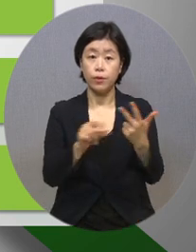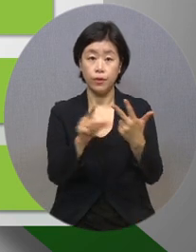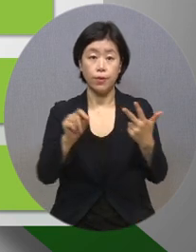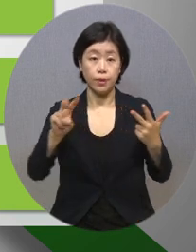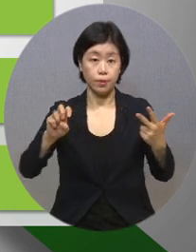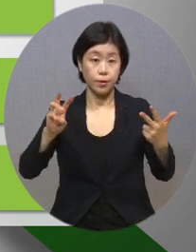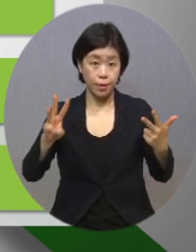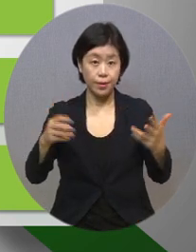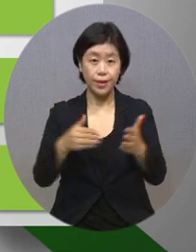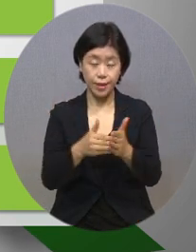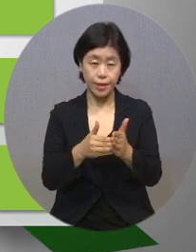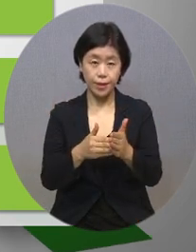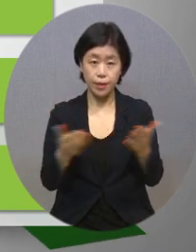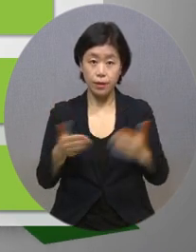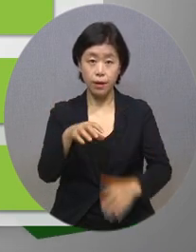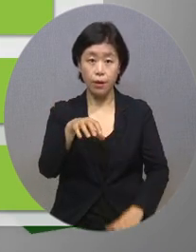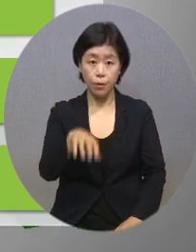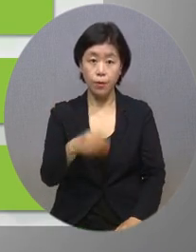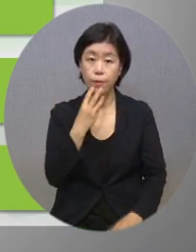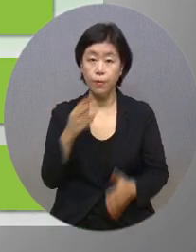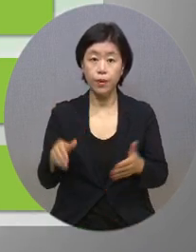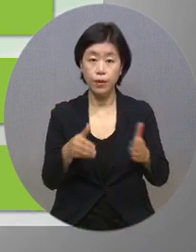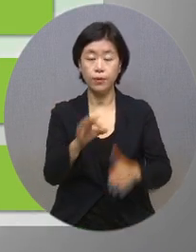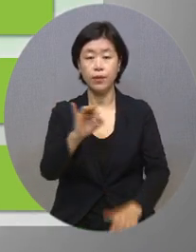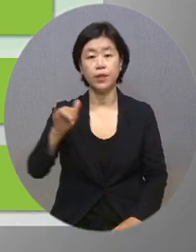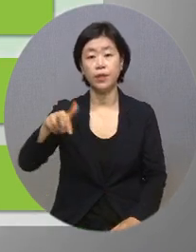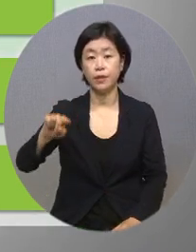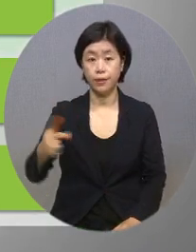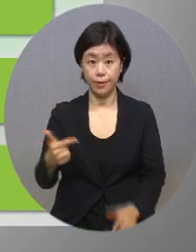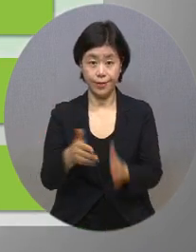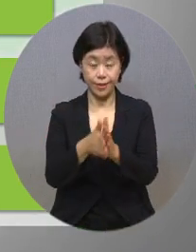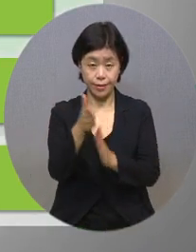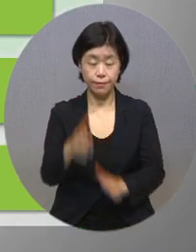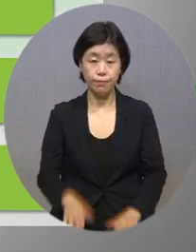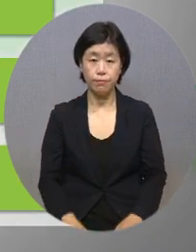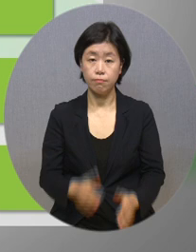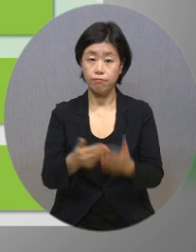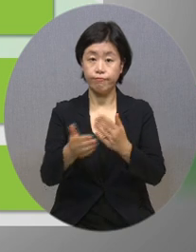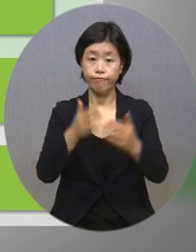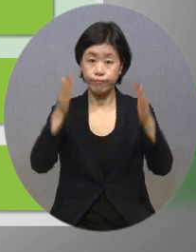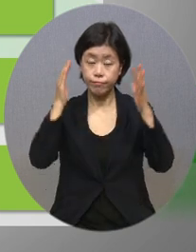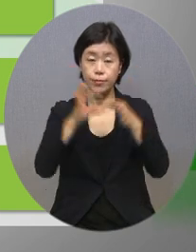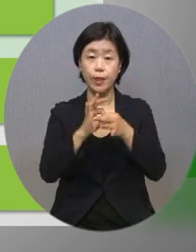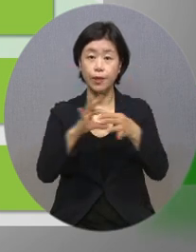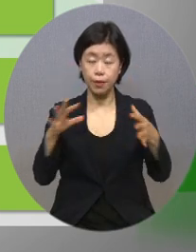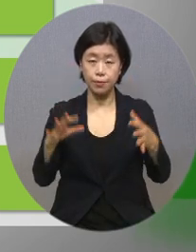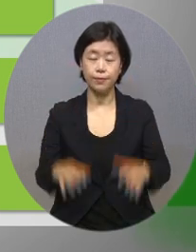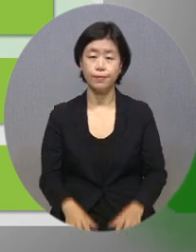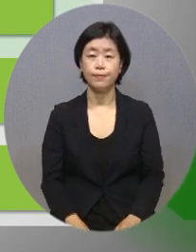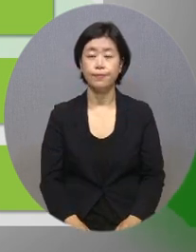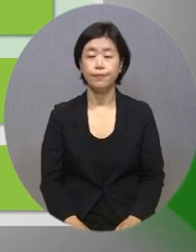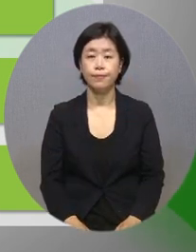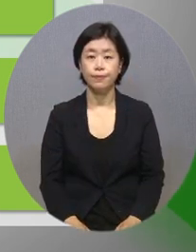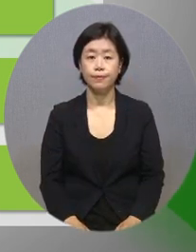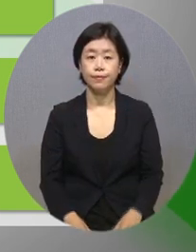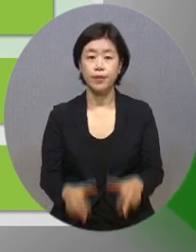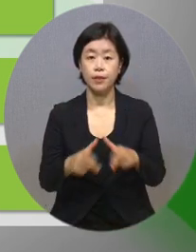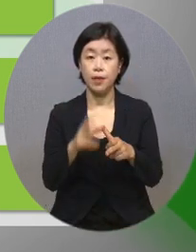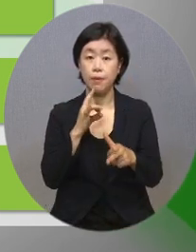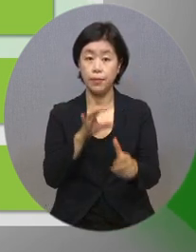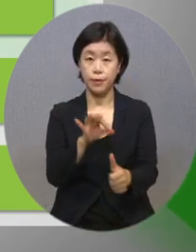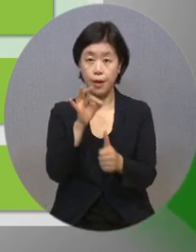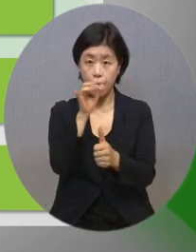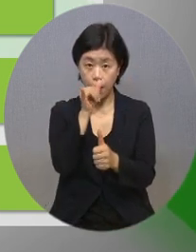23일까지며 근무지는 경기도 이천시입니다. 경력과 학력은 무관하며 상용직을 채용합니다.